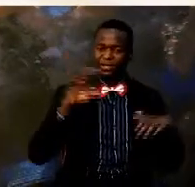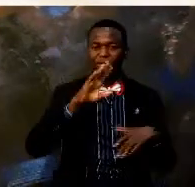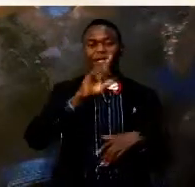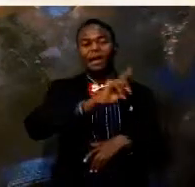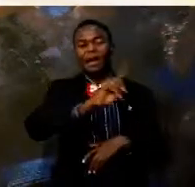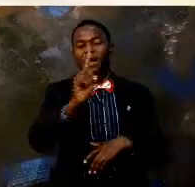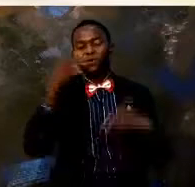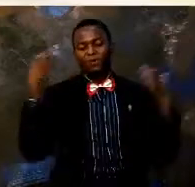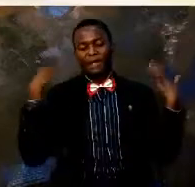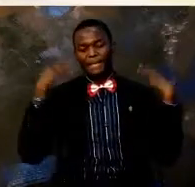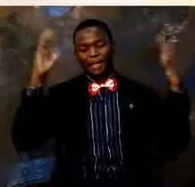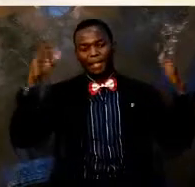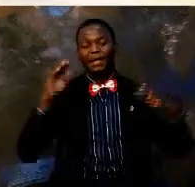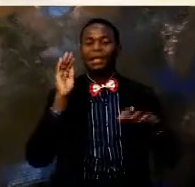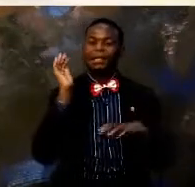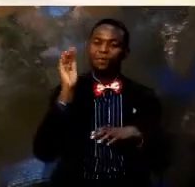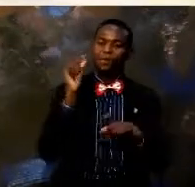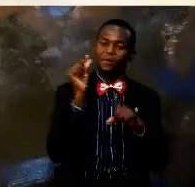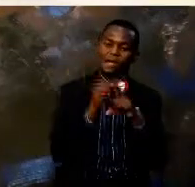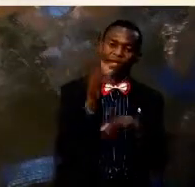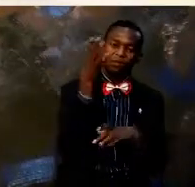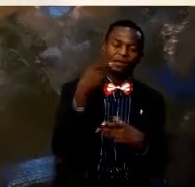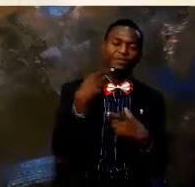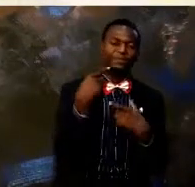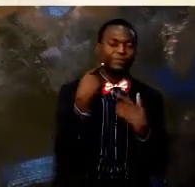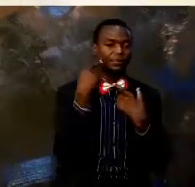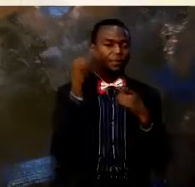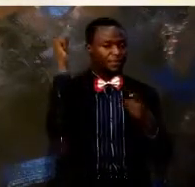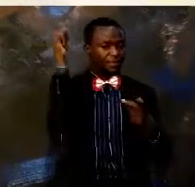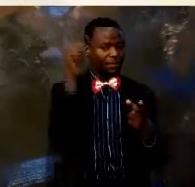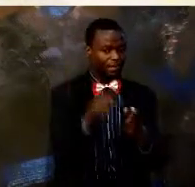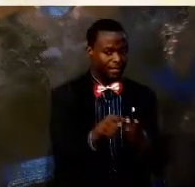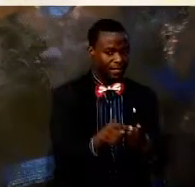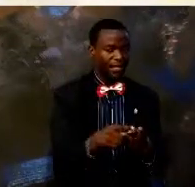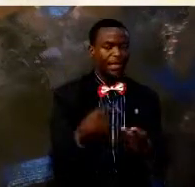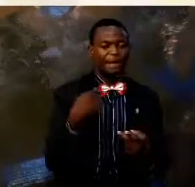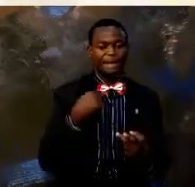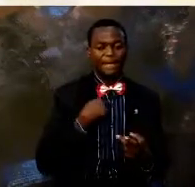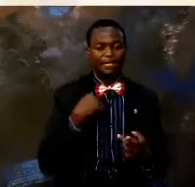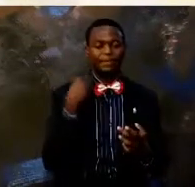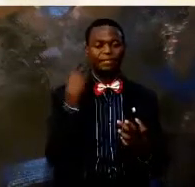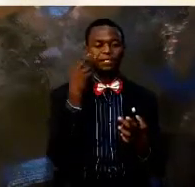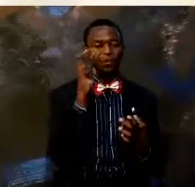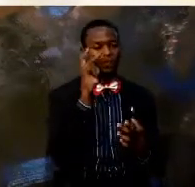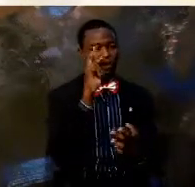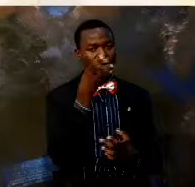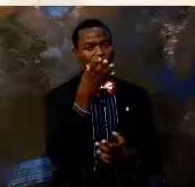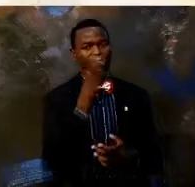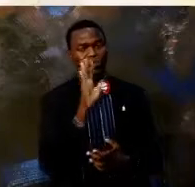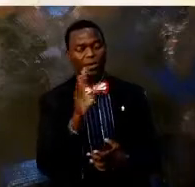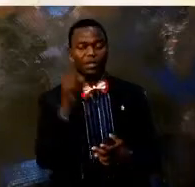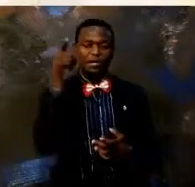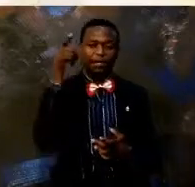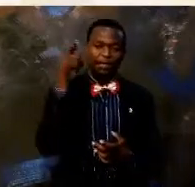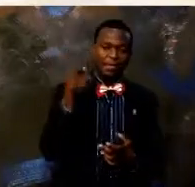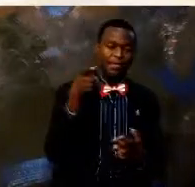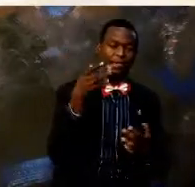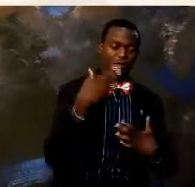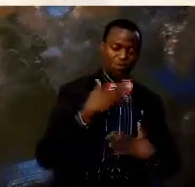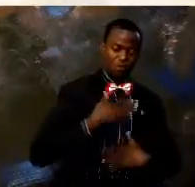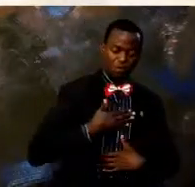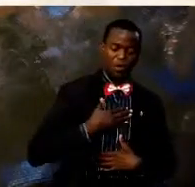malaika aliambiwa kauli hiyo. Sikiliza, anaendelea kusoma. Na tena mimi nitakuwa kwake baba na yeye atakuwa